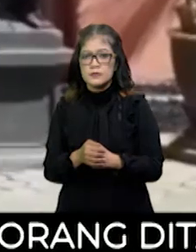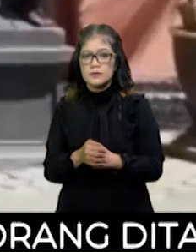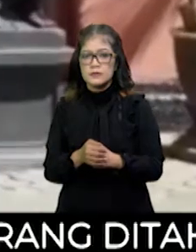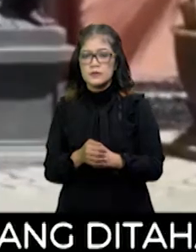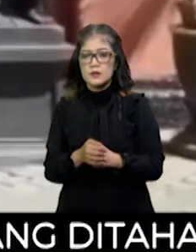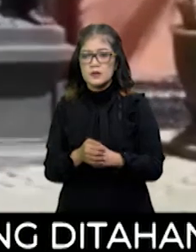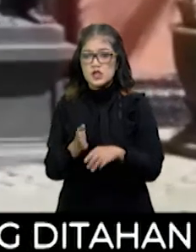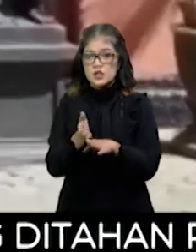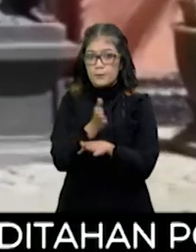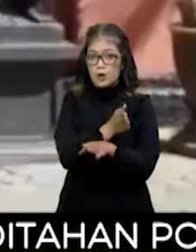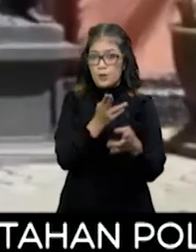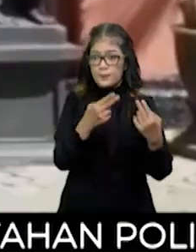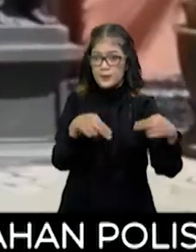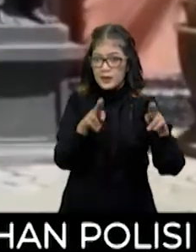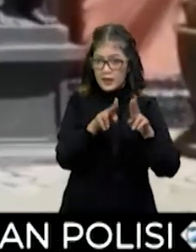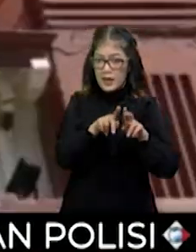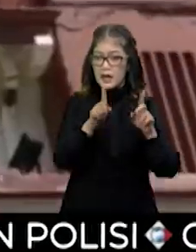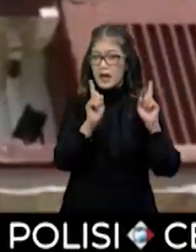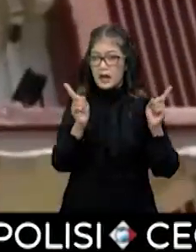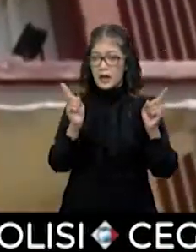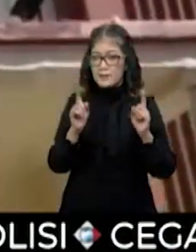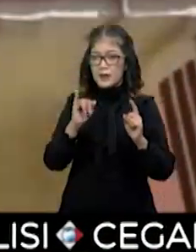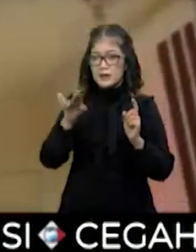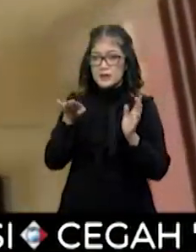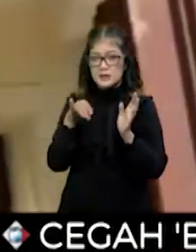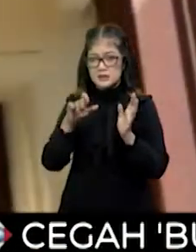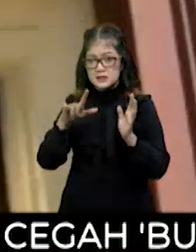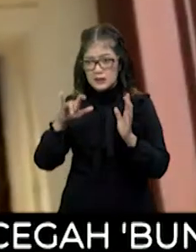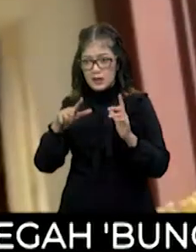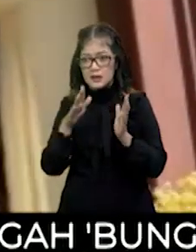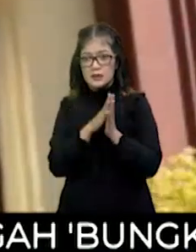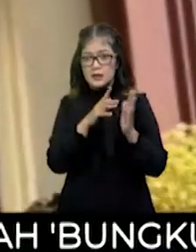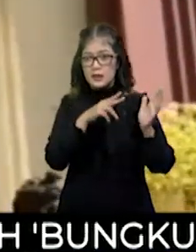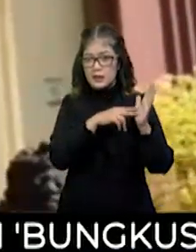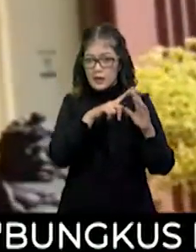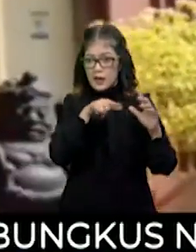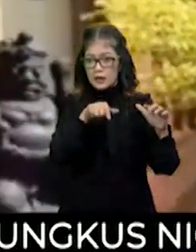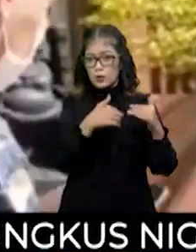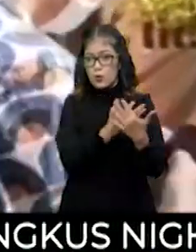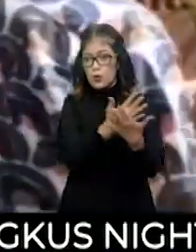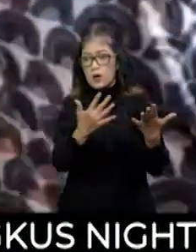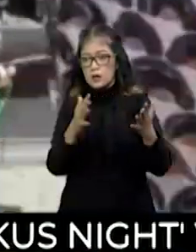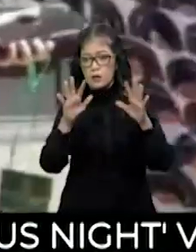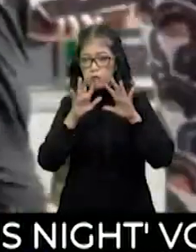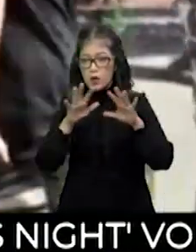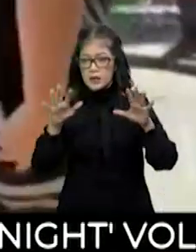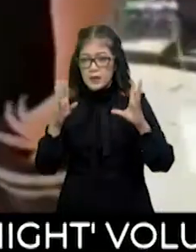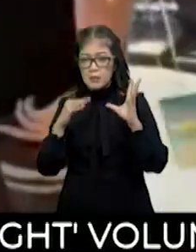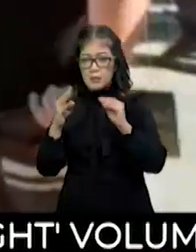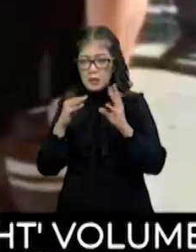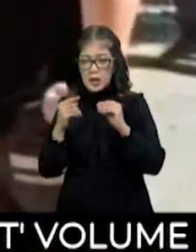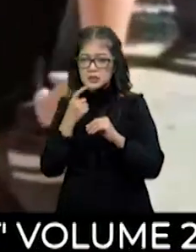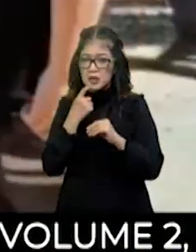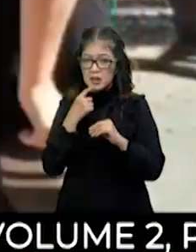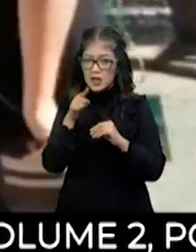Sebelumnya perkawinan beda agama antara Rizal Adhikara dan Eka Debora Sidauruk ramai diperbincangkan. Pendaftaran perkawinan